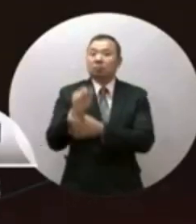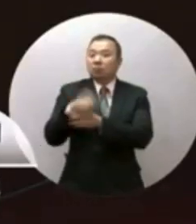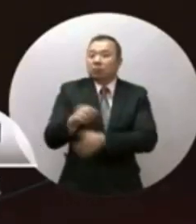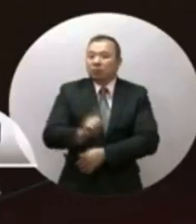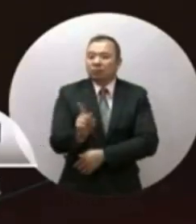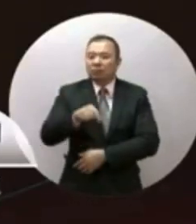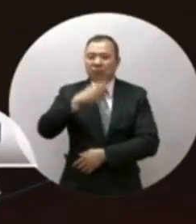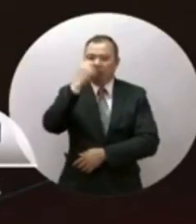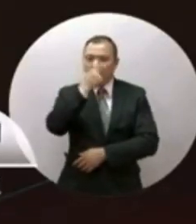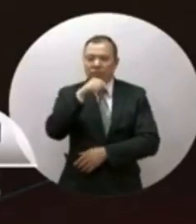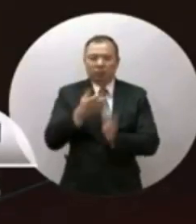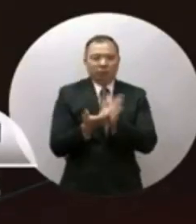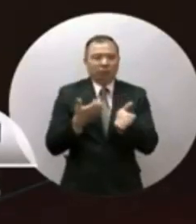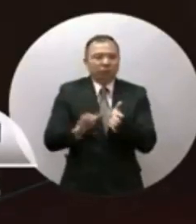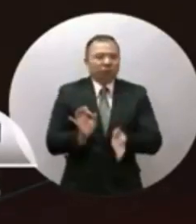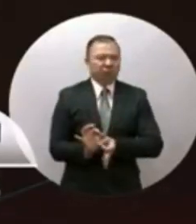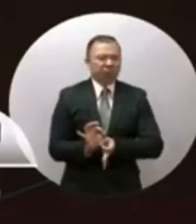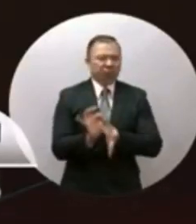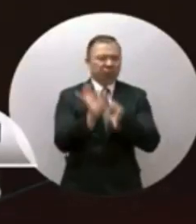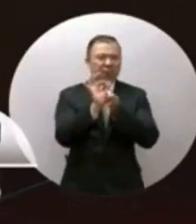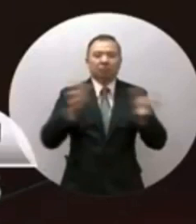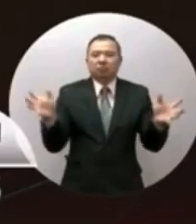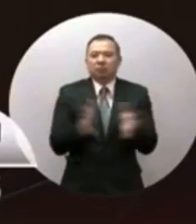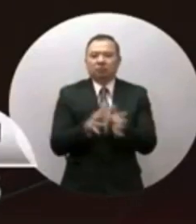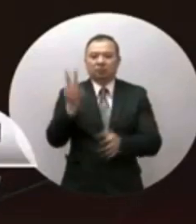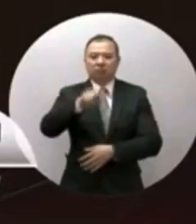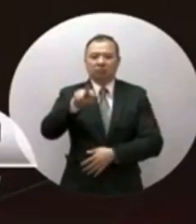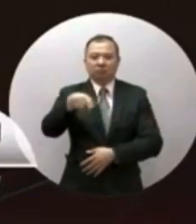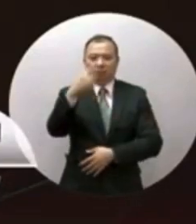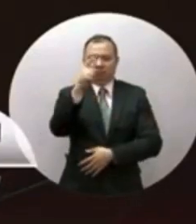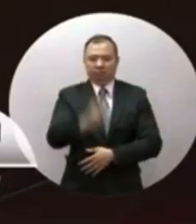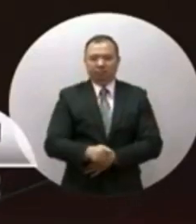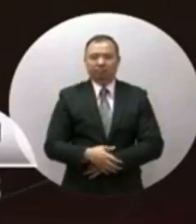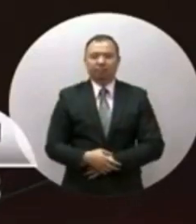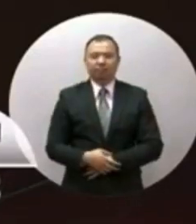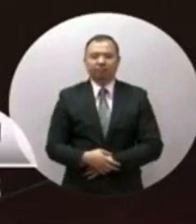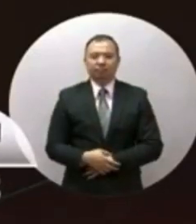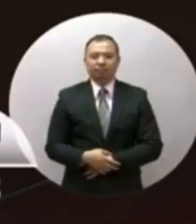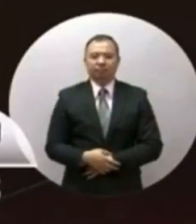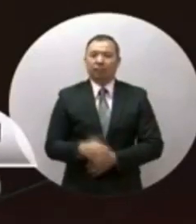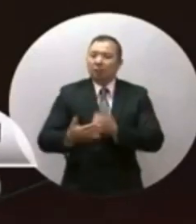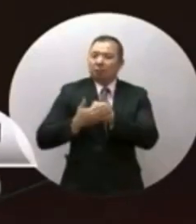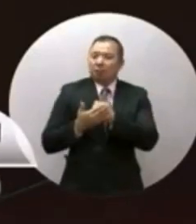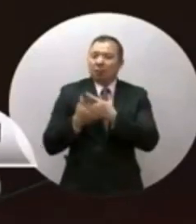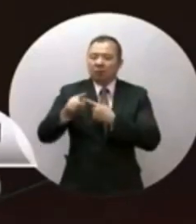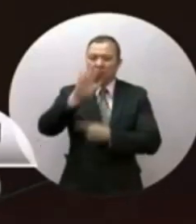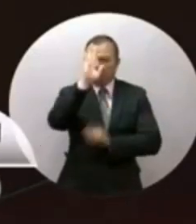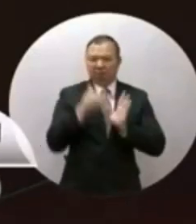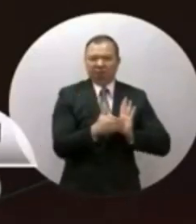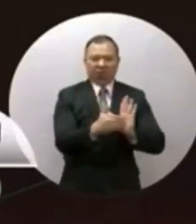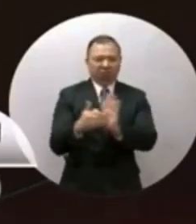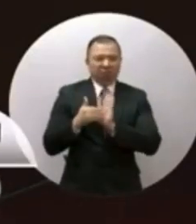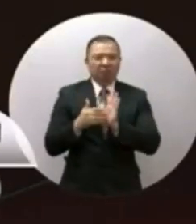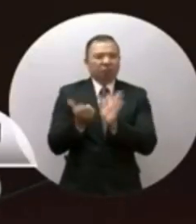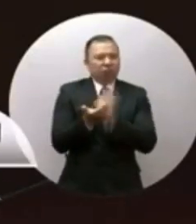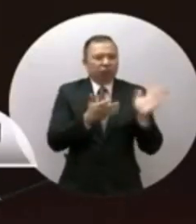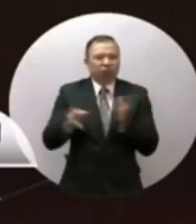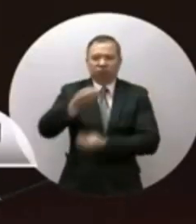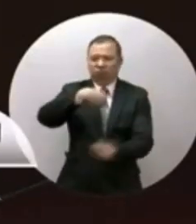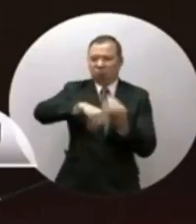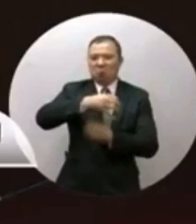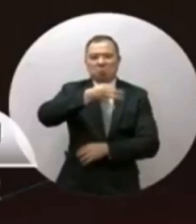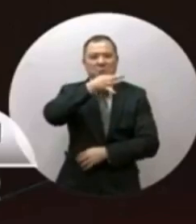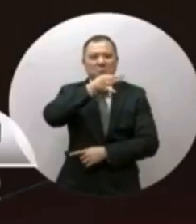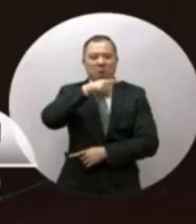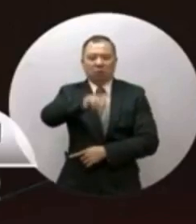预算追加预算到2100亿元，完备了防疫的能量，让纾困振